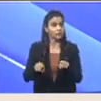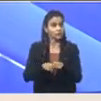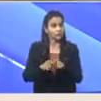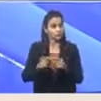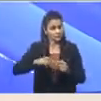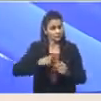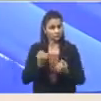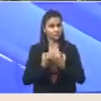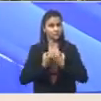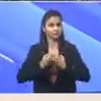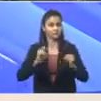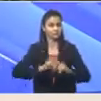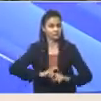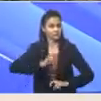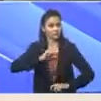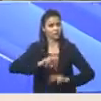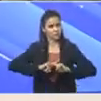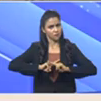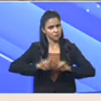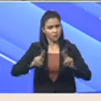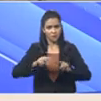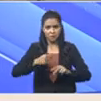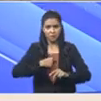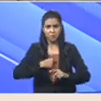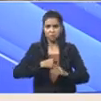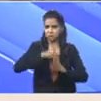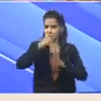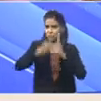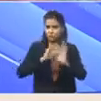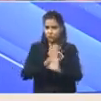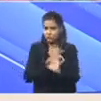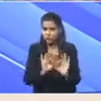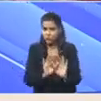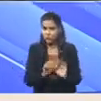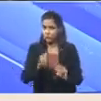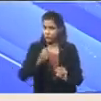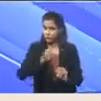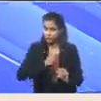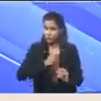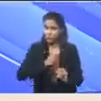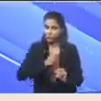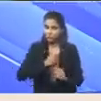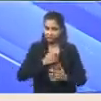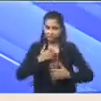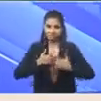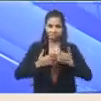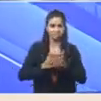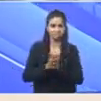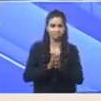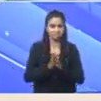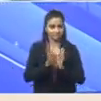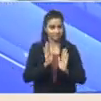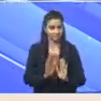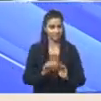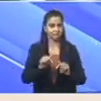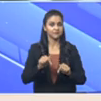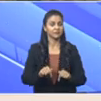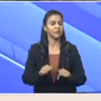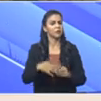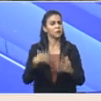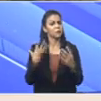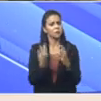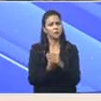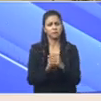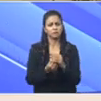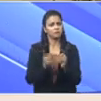आत्मनिर्भरता हमारी पॉलिसी ही नहीं, हमारा पैशन बन गया है। बहुत साल